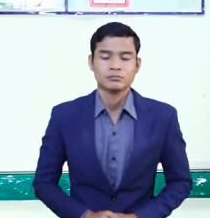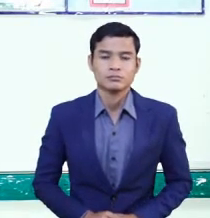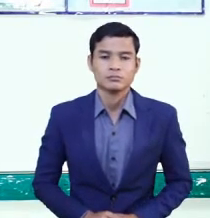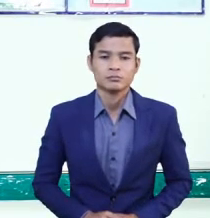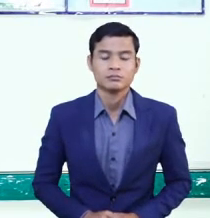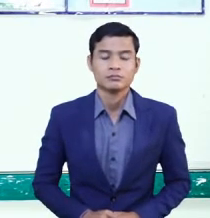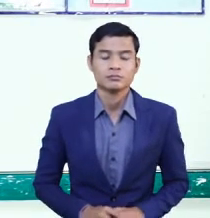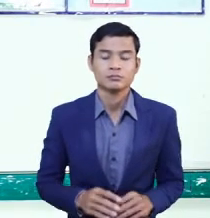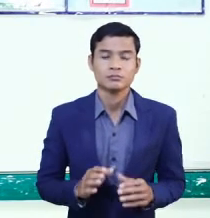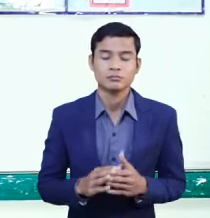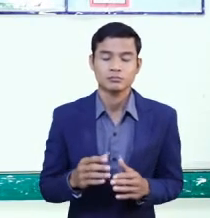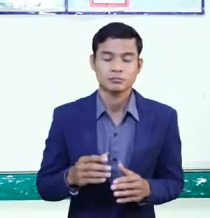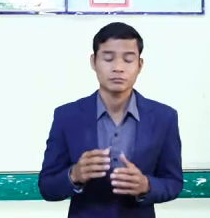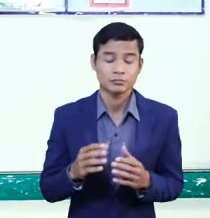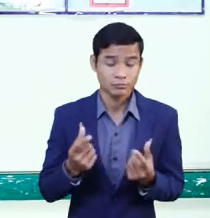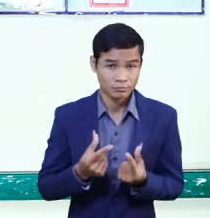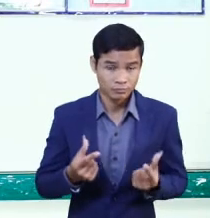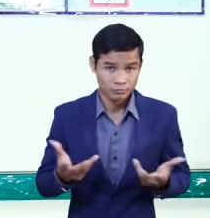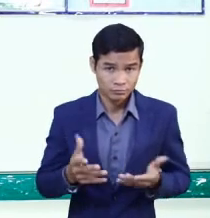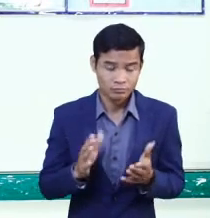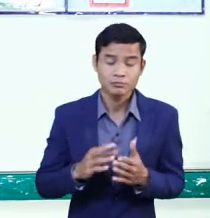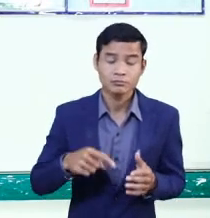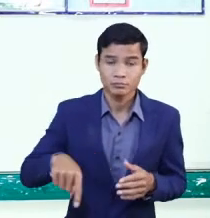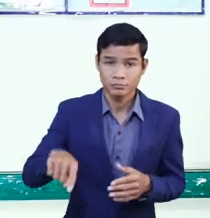គេត្រូវការ